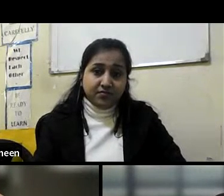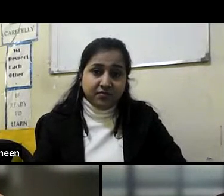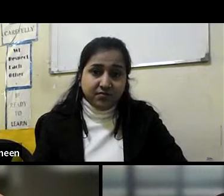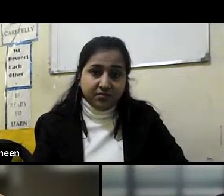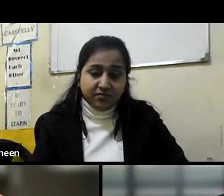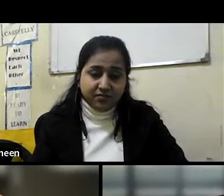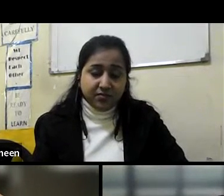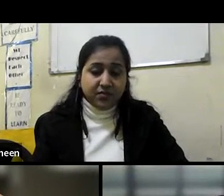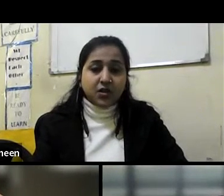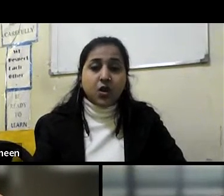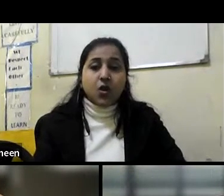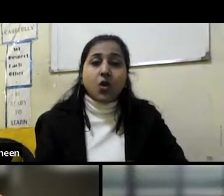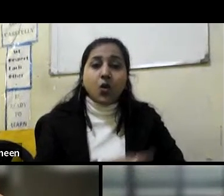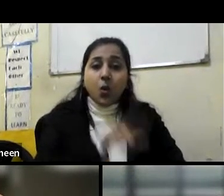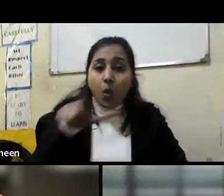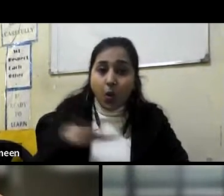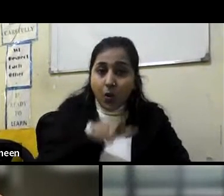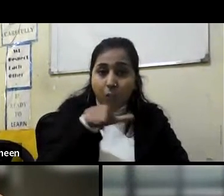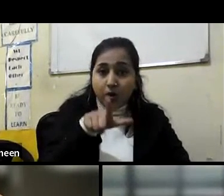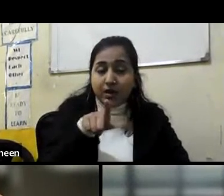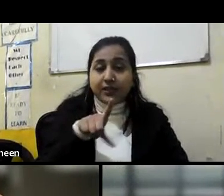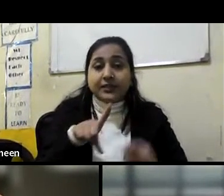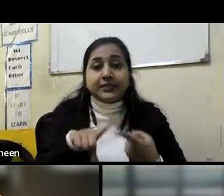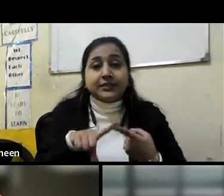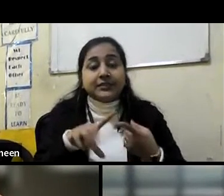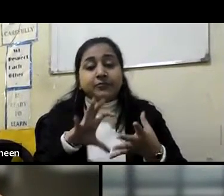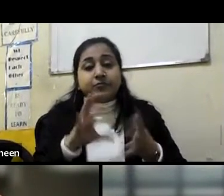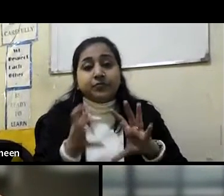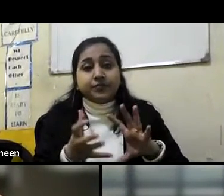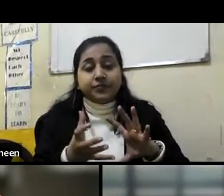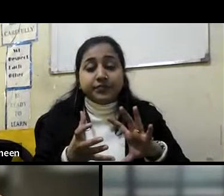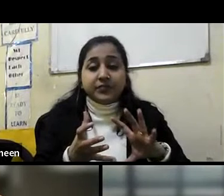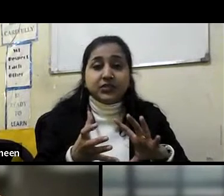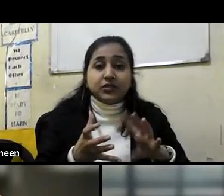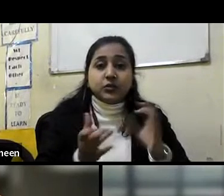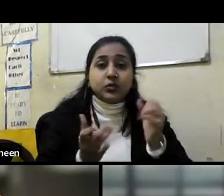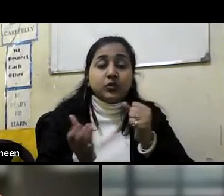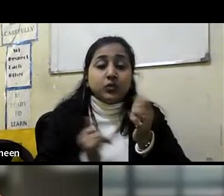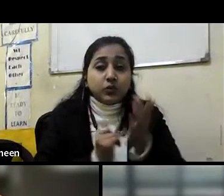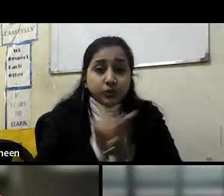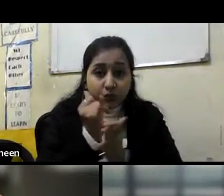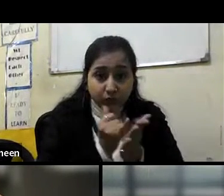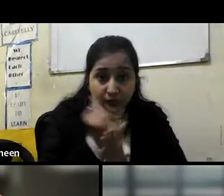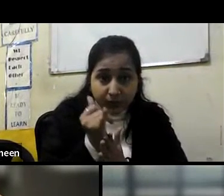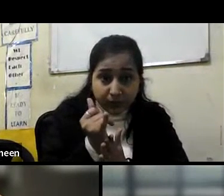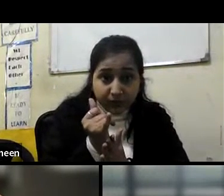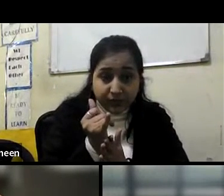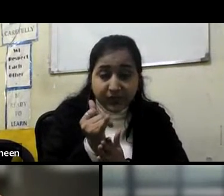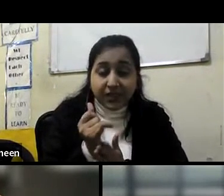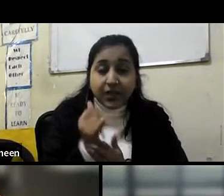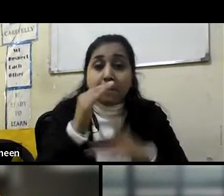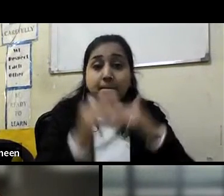और economic resilience rural population का कैसे बढ़ाया जाए. और वो passionate हैं इस मामले में local entrepreneurship के